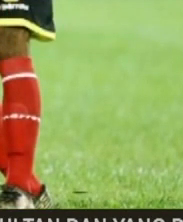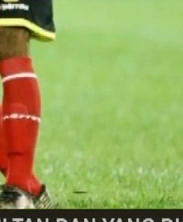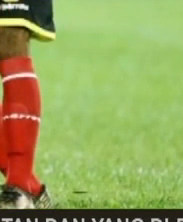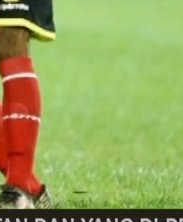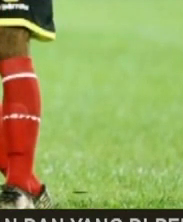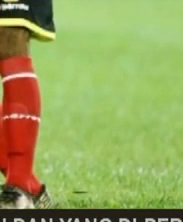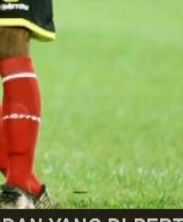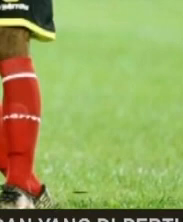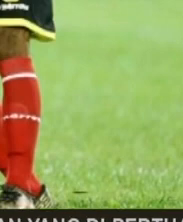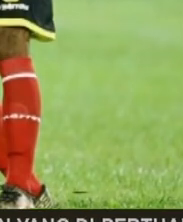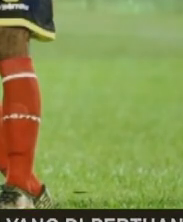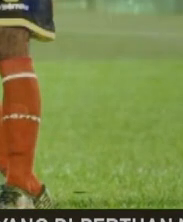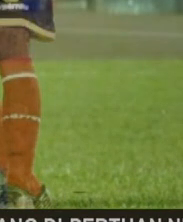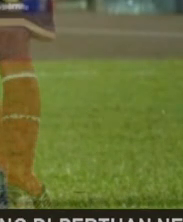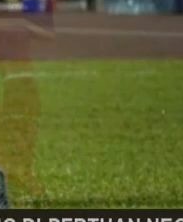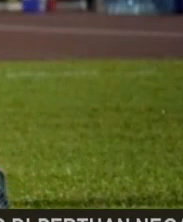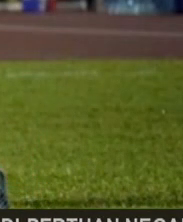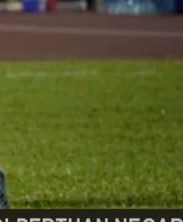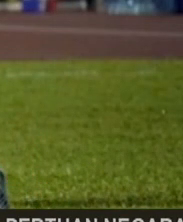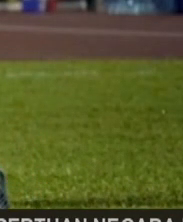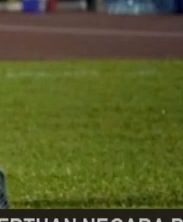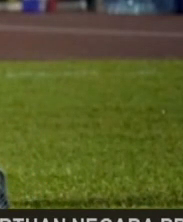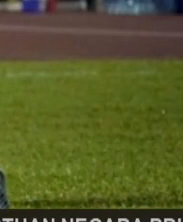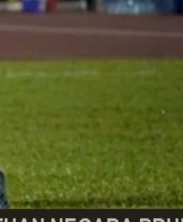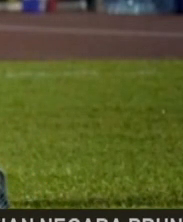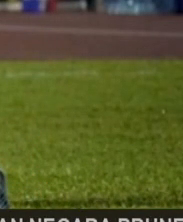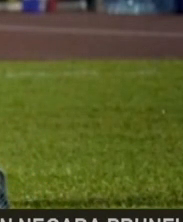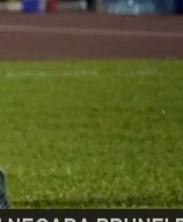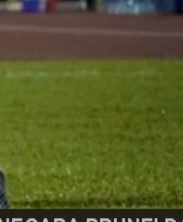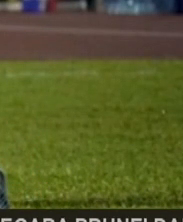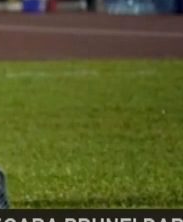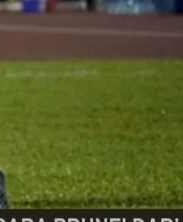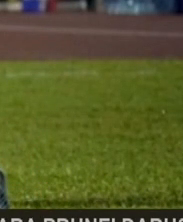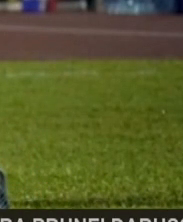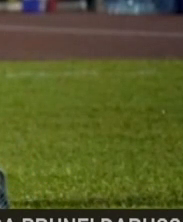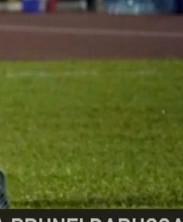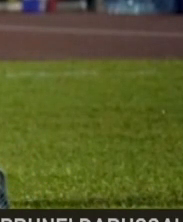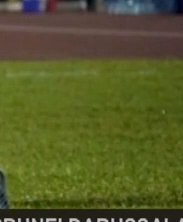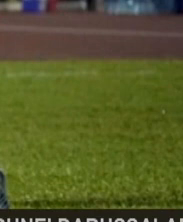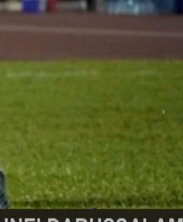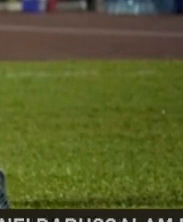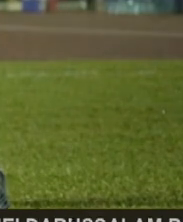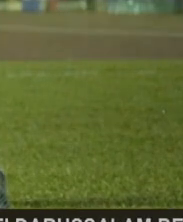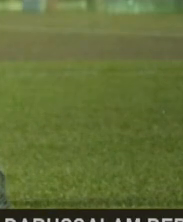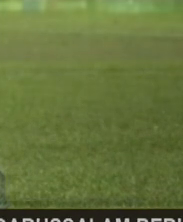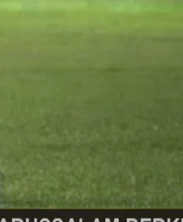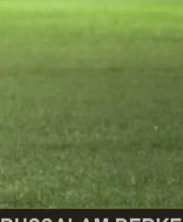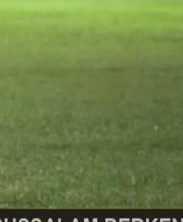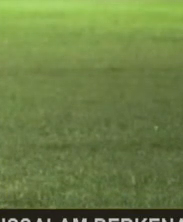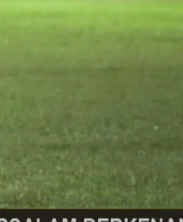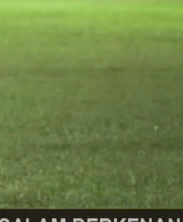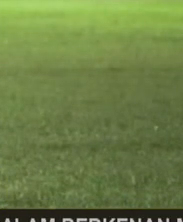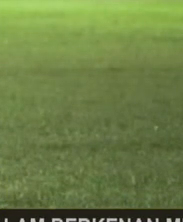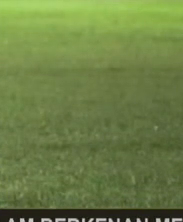yang dijadwalkan Bermuda di medis hamba seperti yang dijadwalkan sebanyak 26 perlawanan pusingan akhir peringkat kumpulan